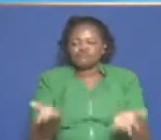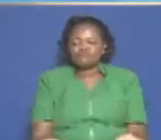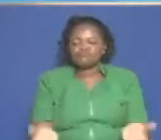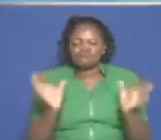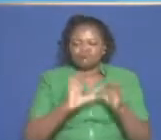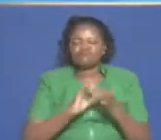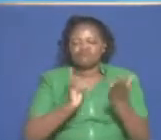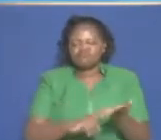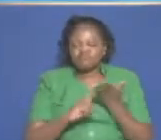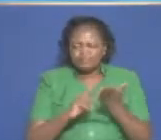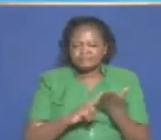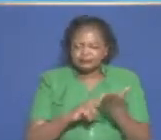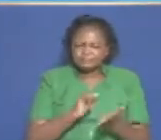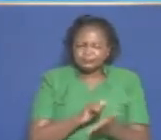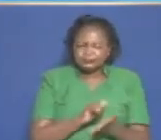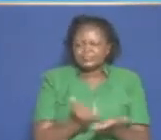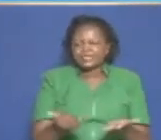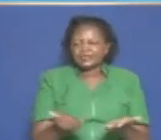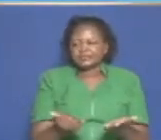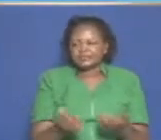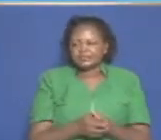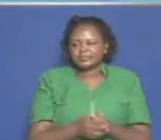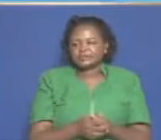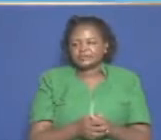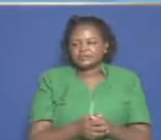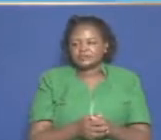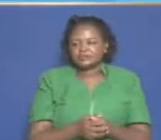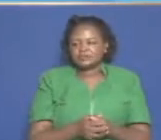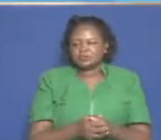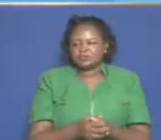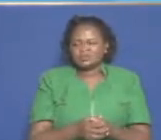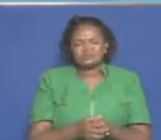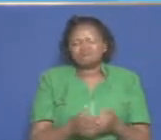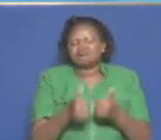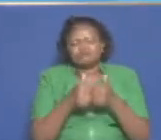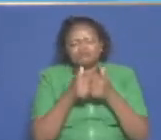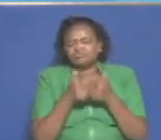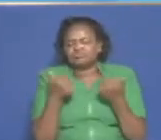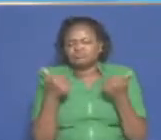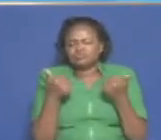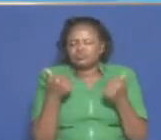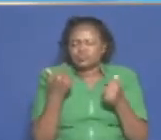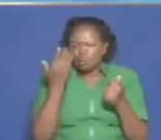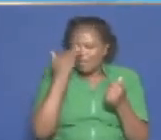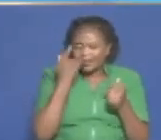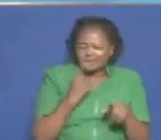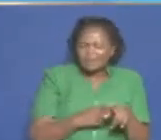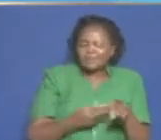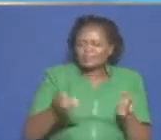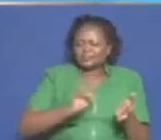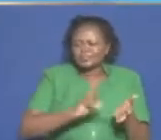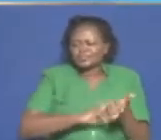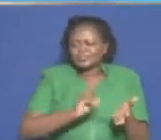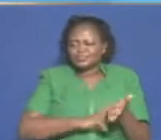mazungumzo ambayo yana mantiki, ama tuseme kwa lugha nyingine bureaucracy, kwa sababu unapata nikijaribu tu kurudia kando